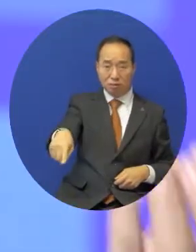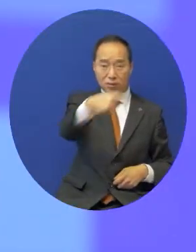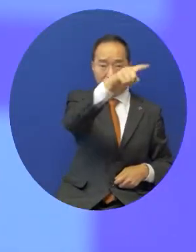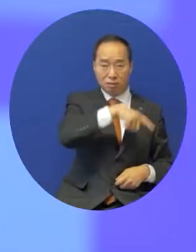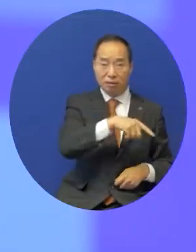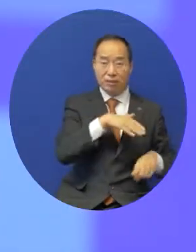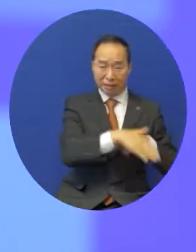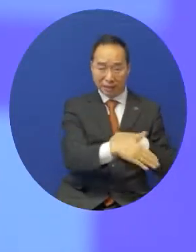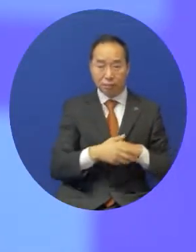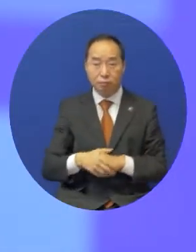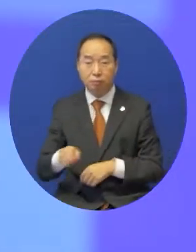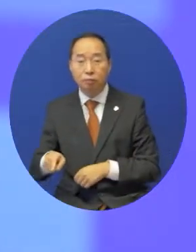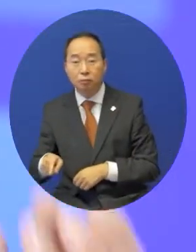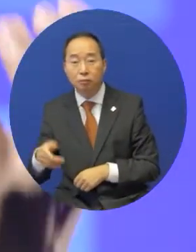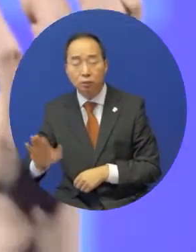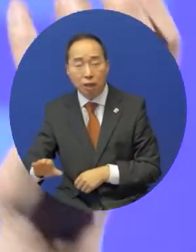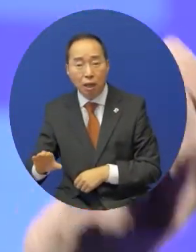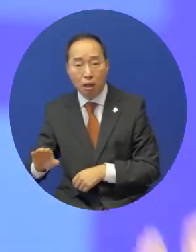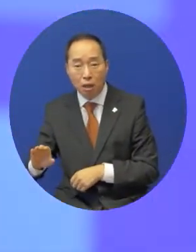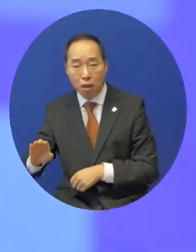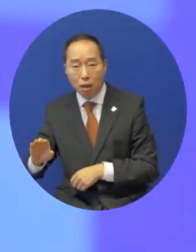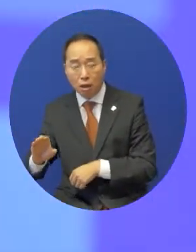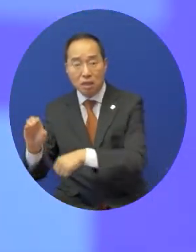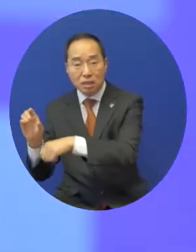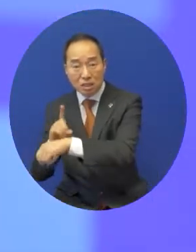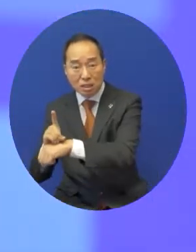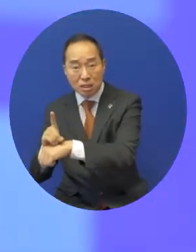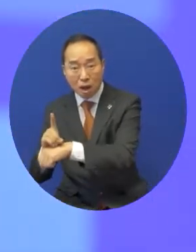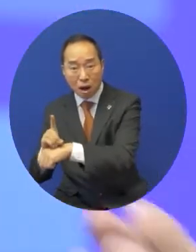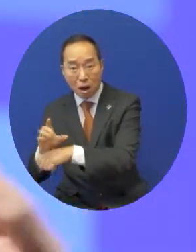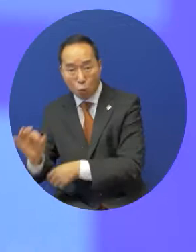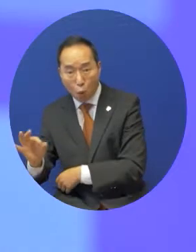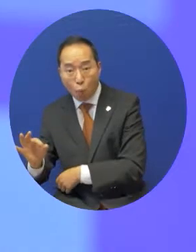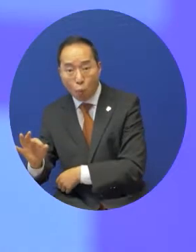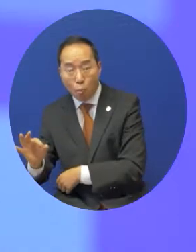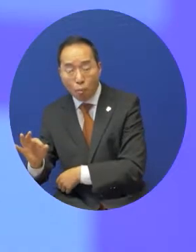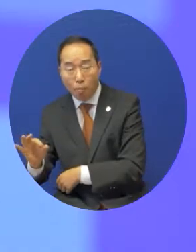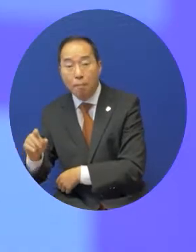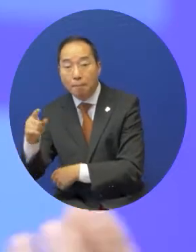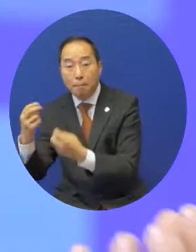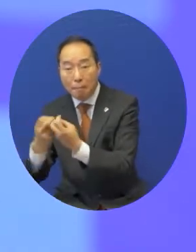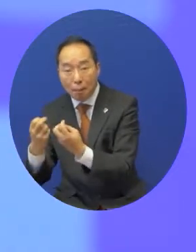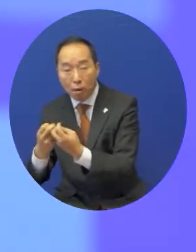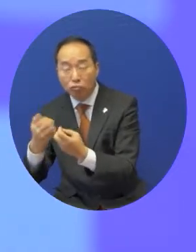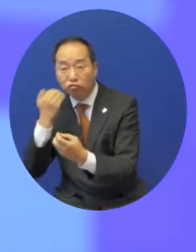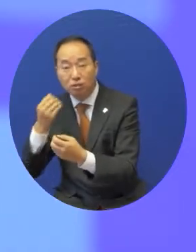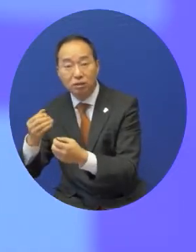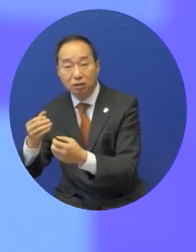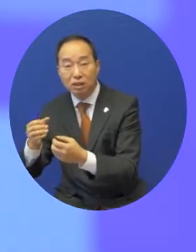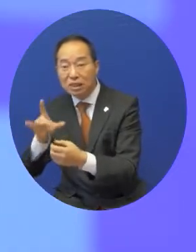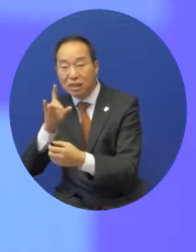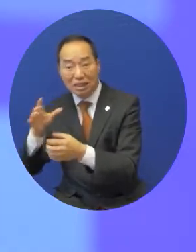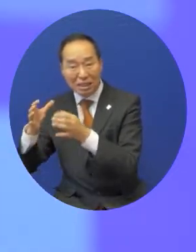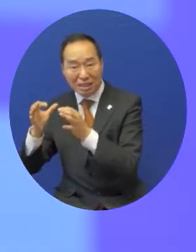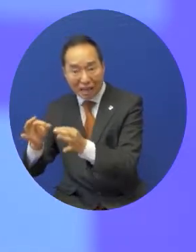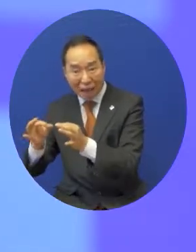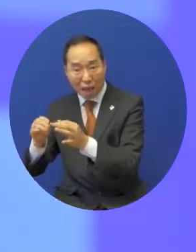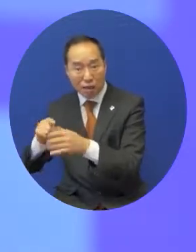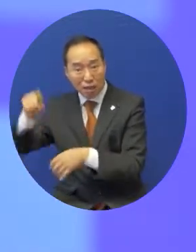C2C, Customer to Customer, 그러니까 고객과 고객이 바로 금융